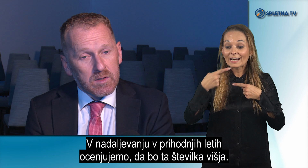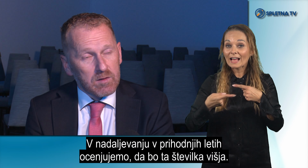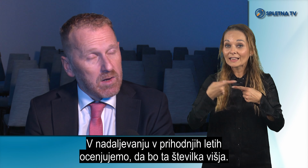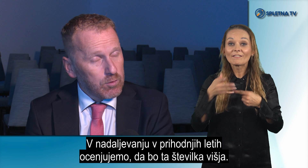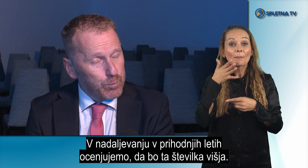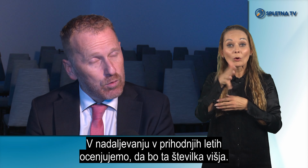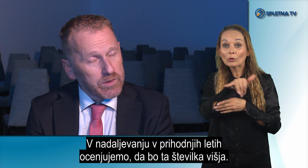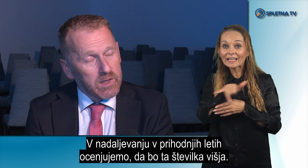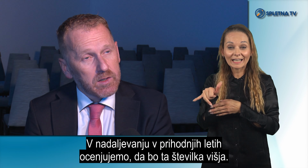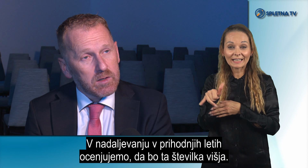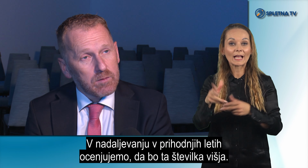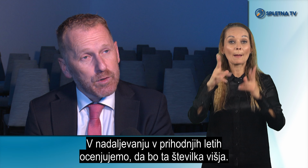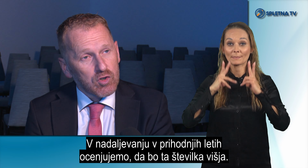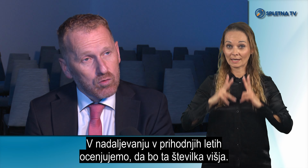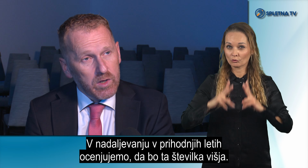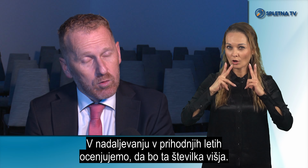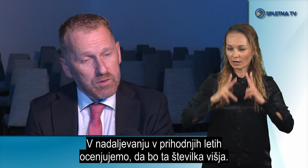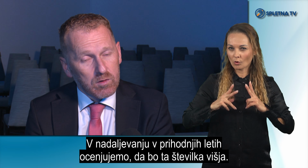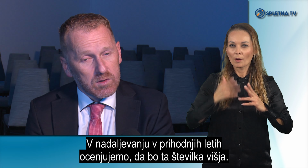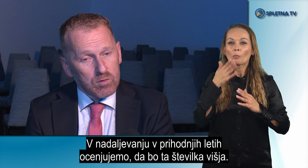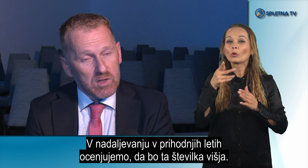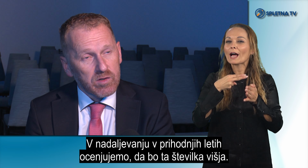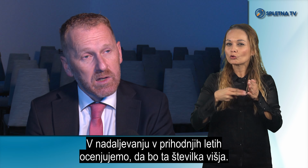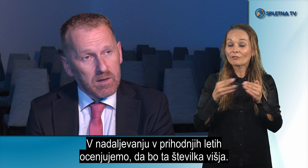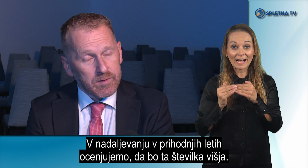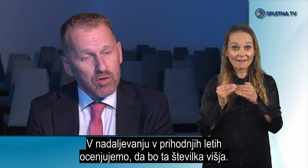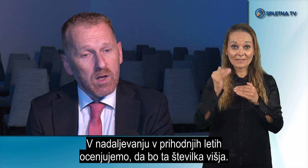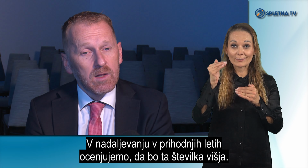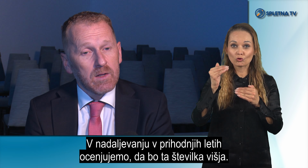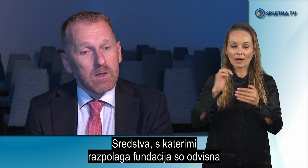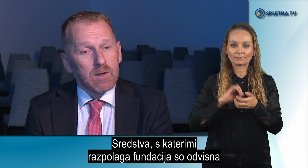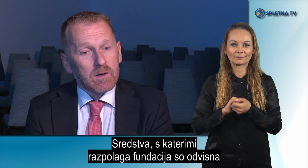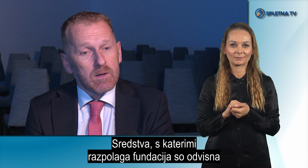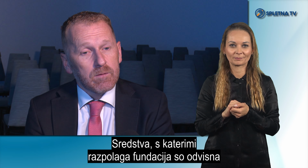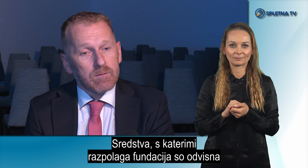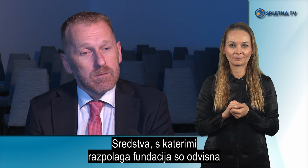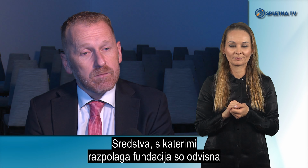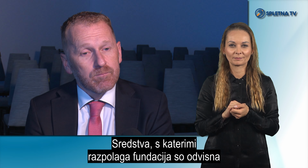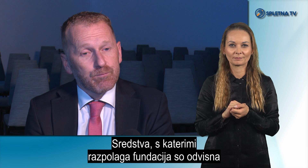V nadaljevanju v prihodnjih letih ocenjujemo, da bo ta številka višja.